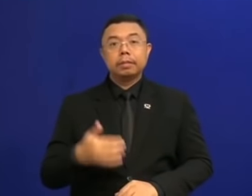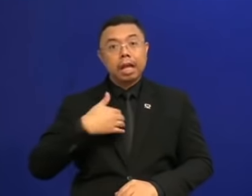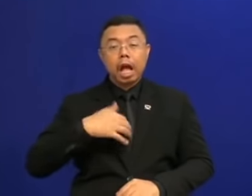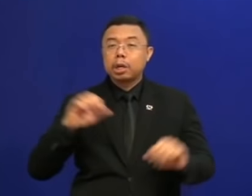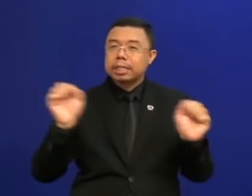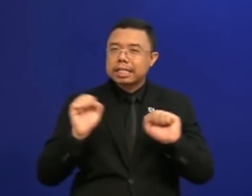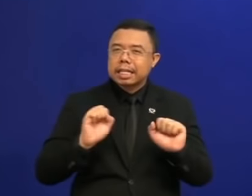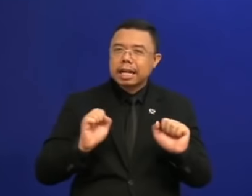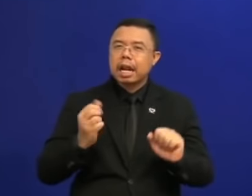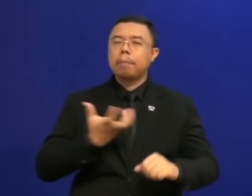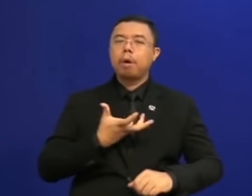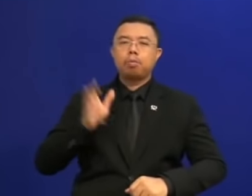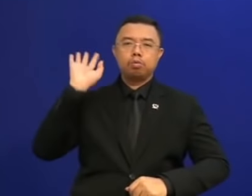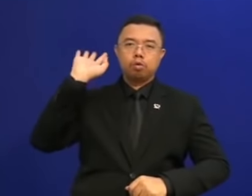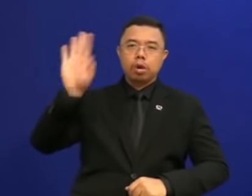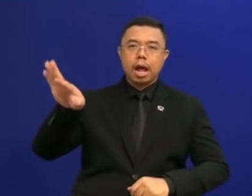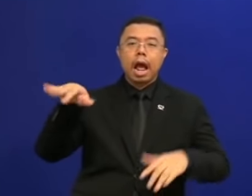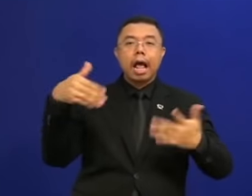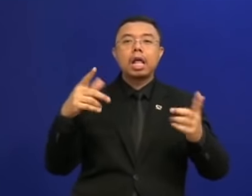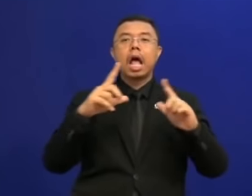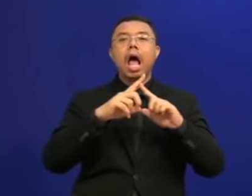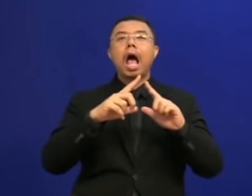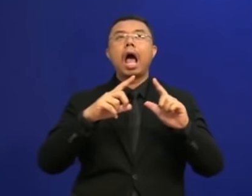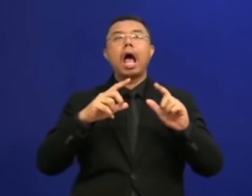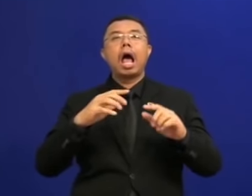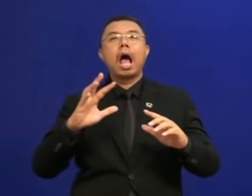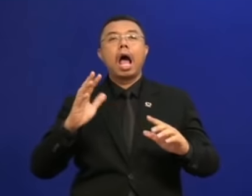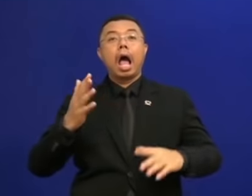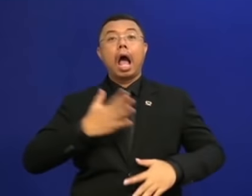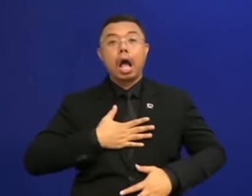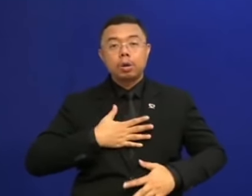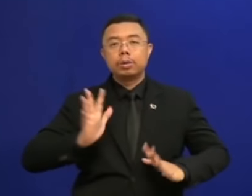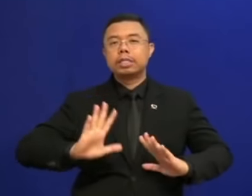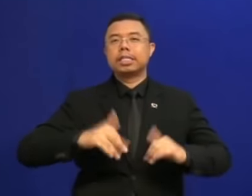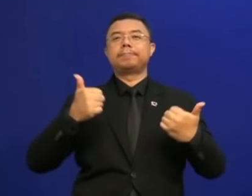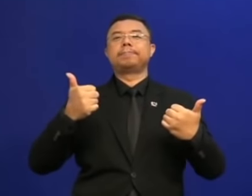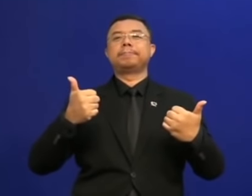Aku segera akan pulang atau aku siap